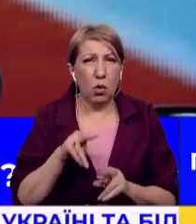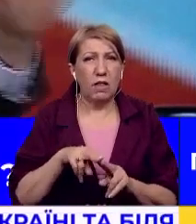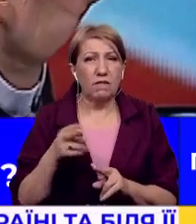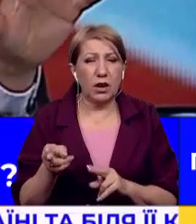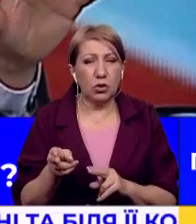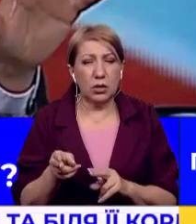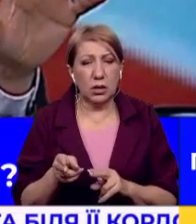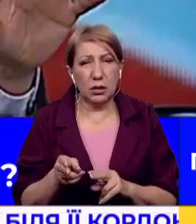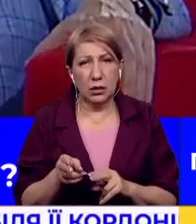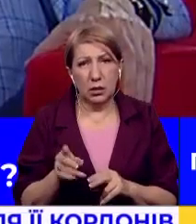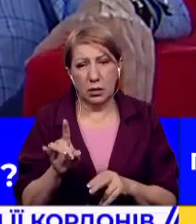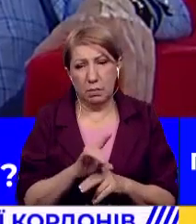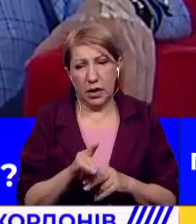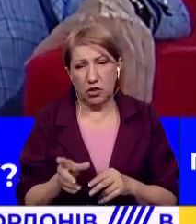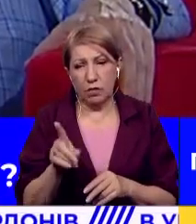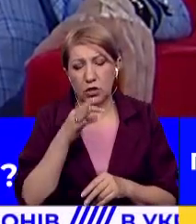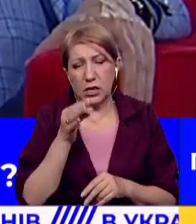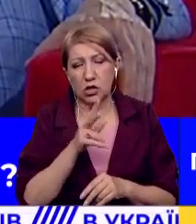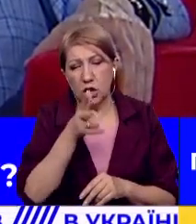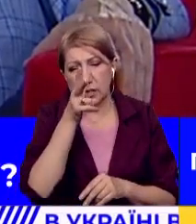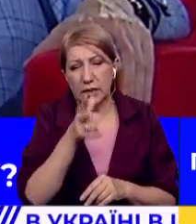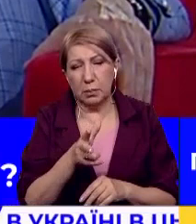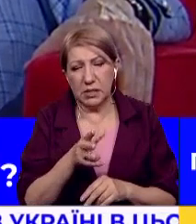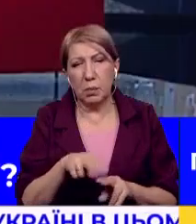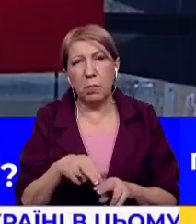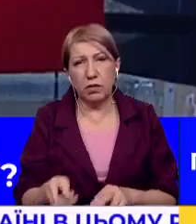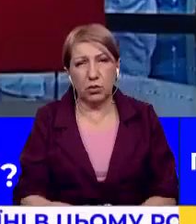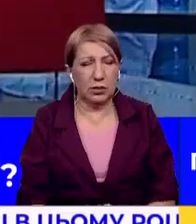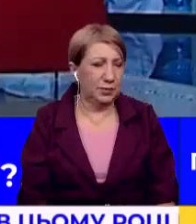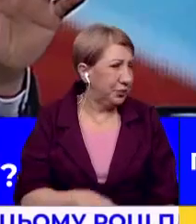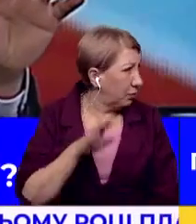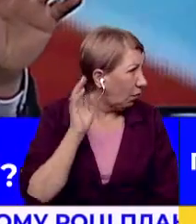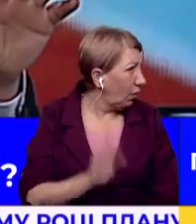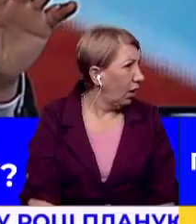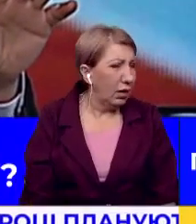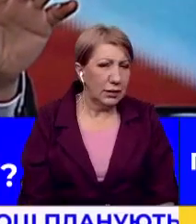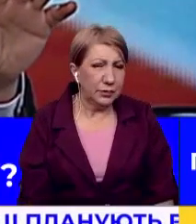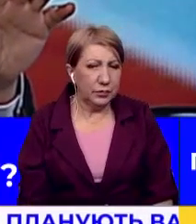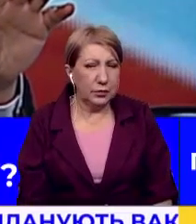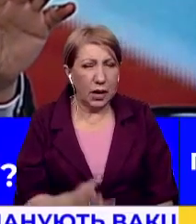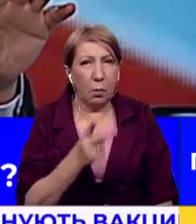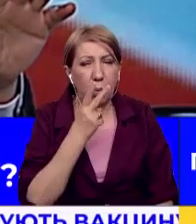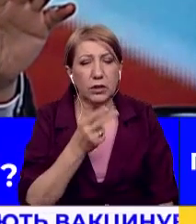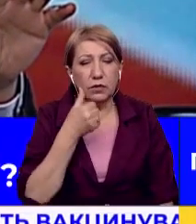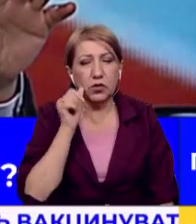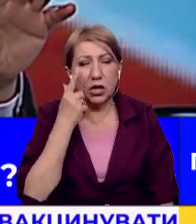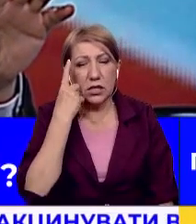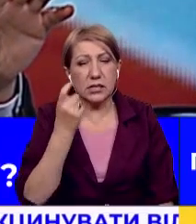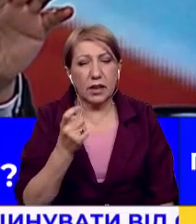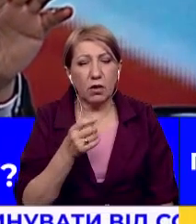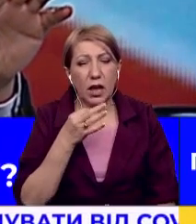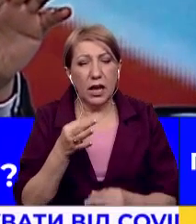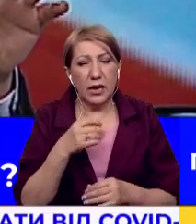вернуть. Теж брешуть. 3 місяці вони сказали, що за 3 місяці вони повернуть. Це теж неправда. Тому що якщо ви подивитесь вчорашню заяву